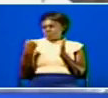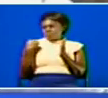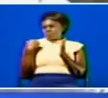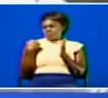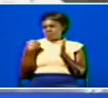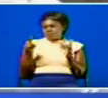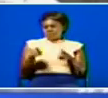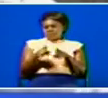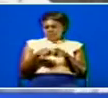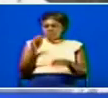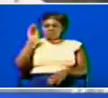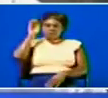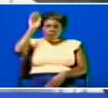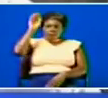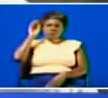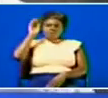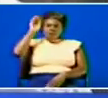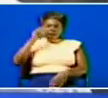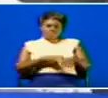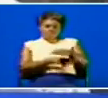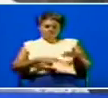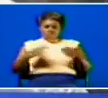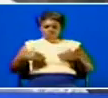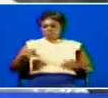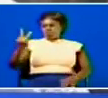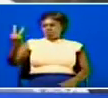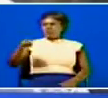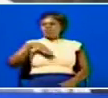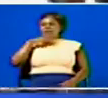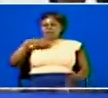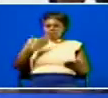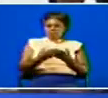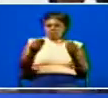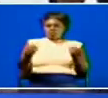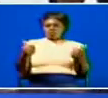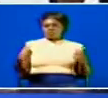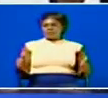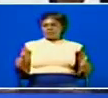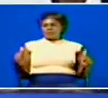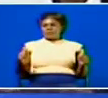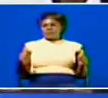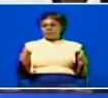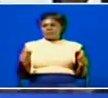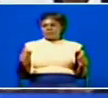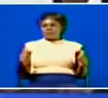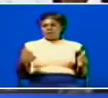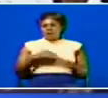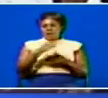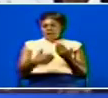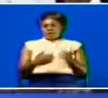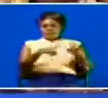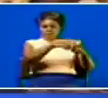ngamia meibwa na watu wawili pia mewawa. Mpaka sasa hii hakuna suluhisho. Baada ya mauaji